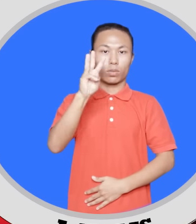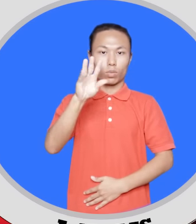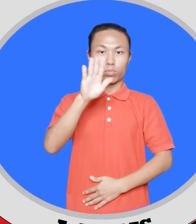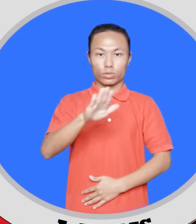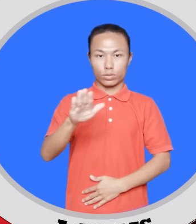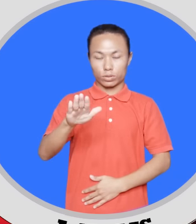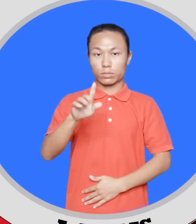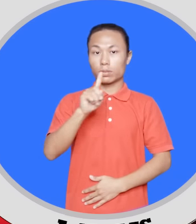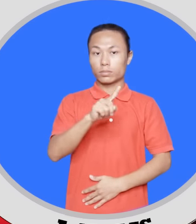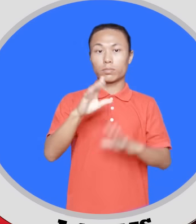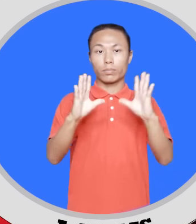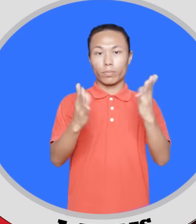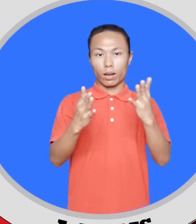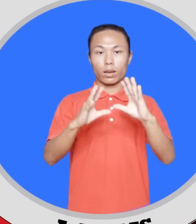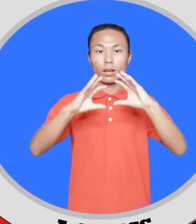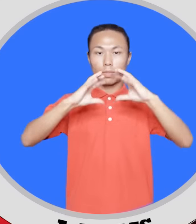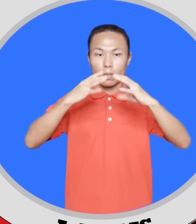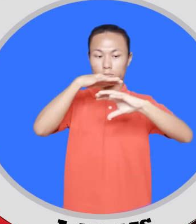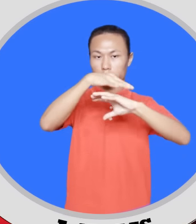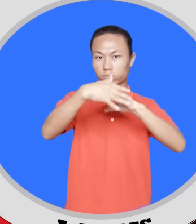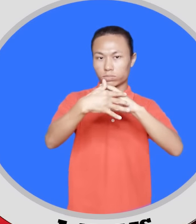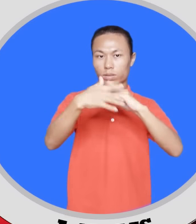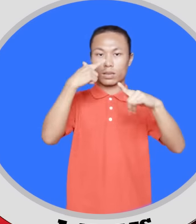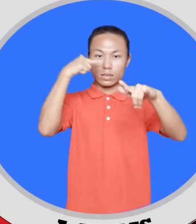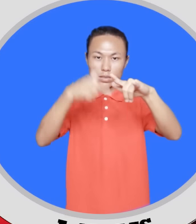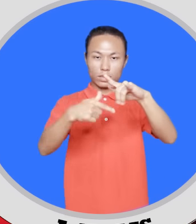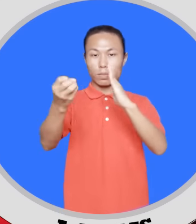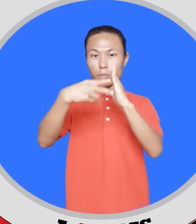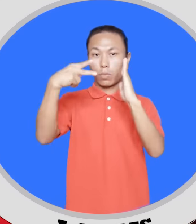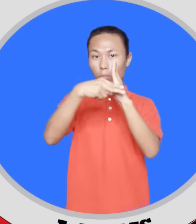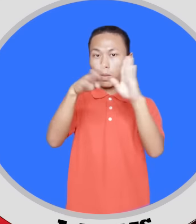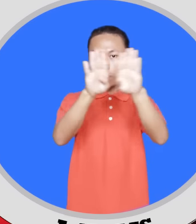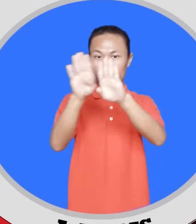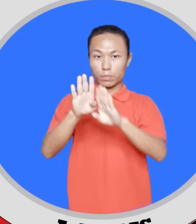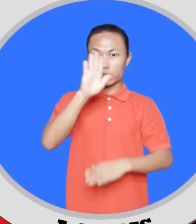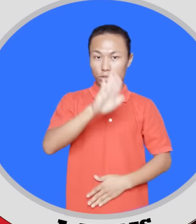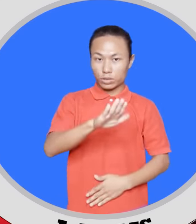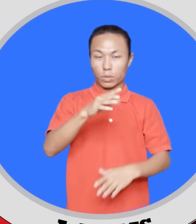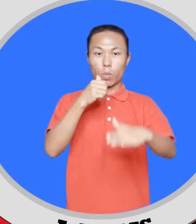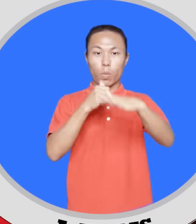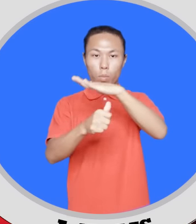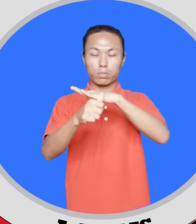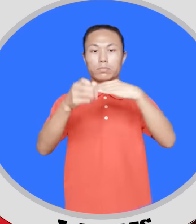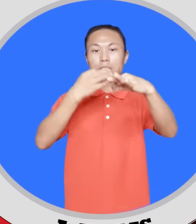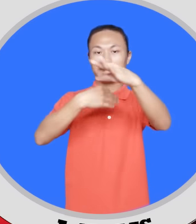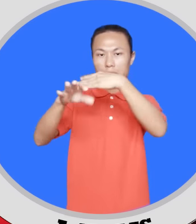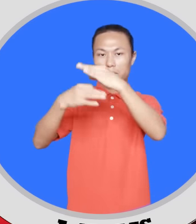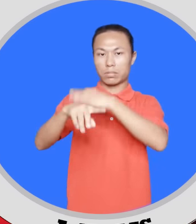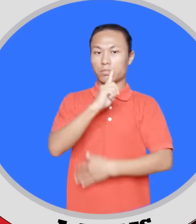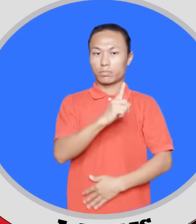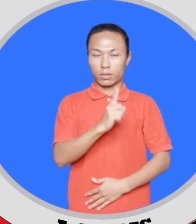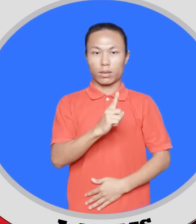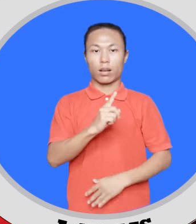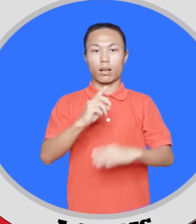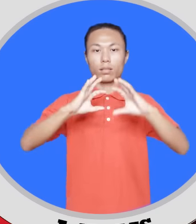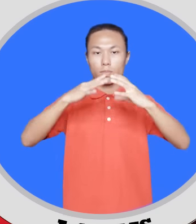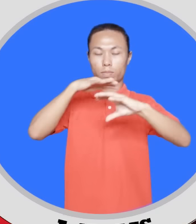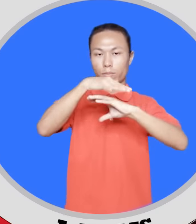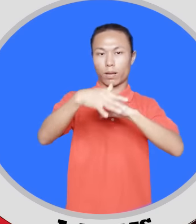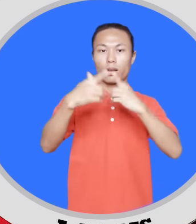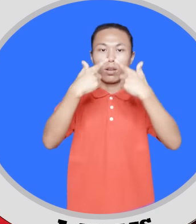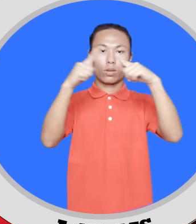လေယာဉ်စီတင်ပို့မှုကို2ချိန်ကနေ3ချိန်အထိပြုလုပ်ခဲ့တယ်လို့ထုတ်ပြန်ခဲ့ပါတယ်။ဒါဟာနိုင်ငံတကာအကြမ်းဖက်စစ်ကောင်စီကိုတန်ခတ်ပိတ်ဆို့ရ